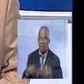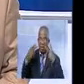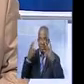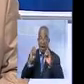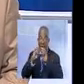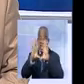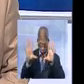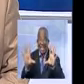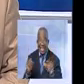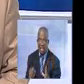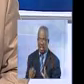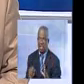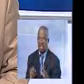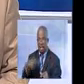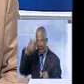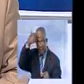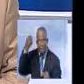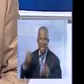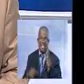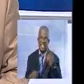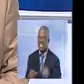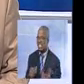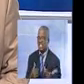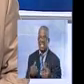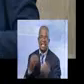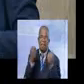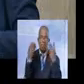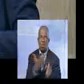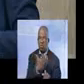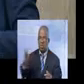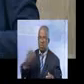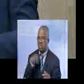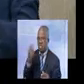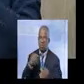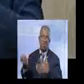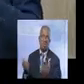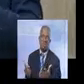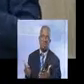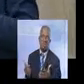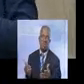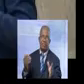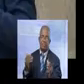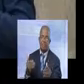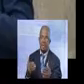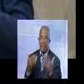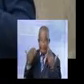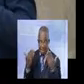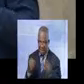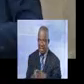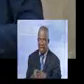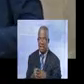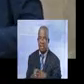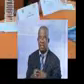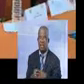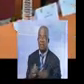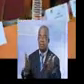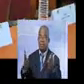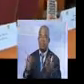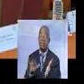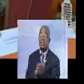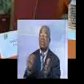600 milliards de francs CFA dans ces marchés publics. Après l'audit sur les marchés de gré à gré passé